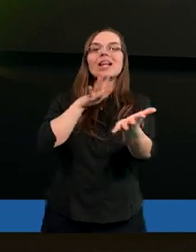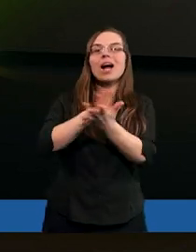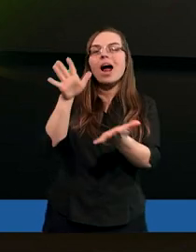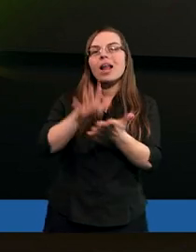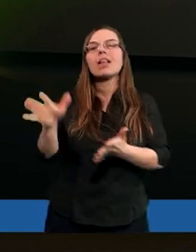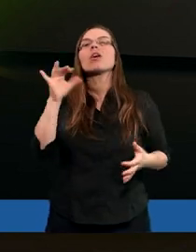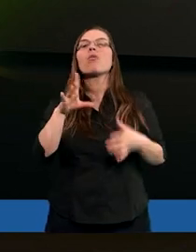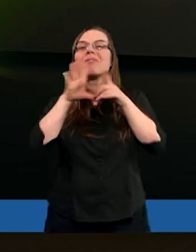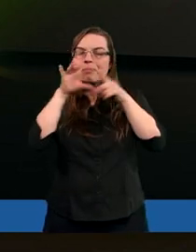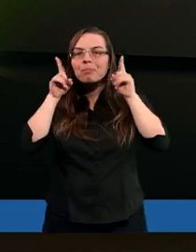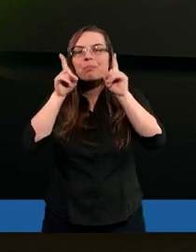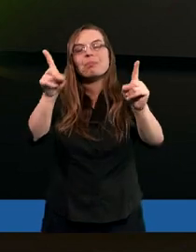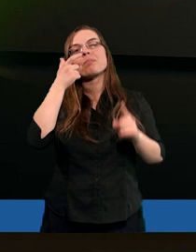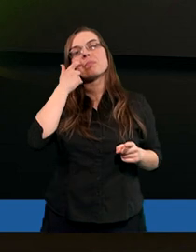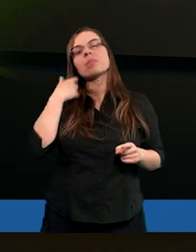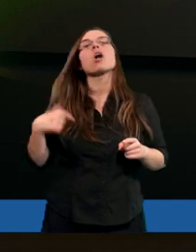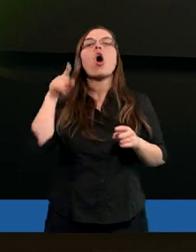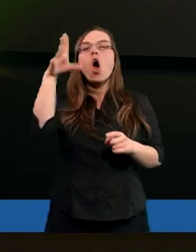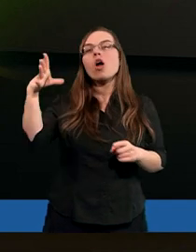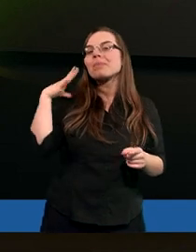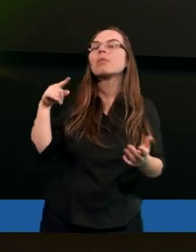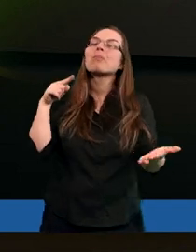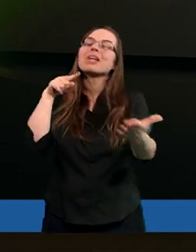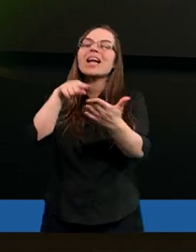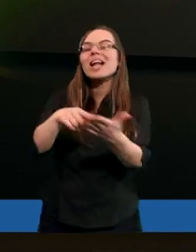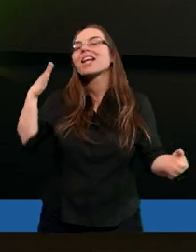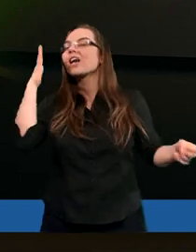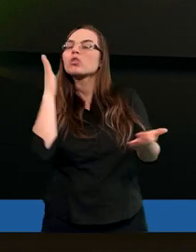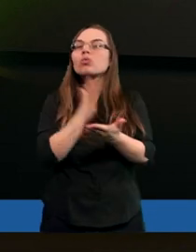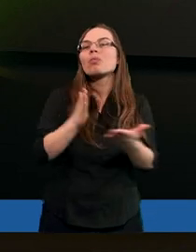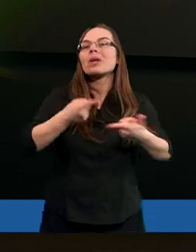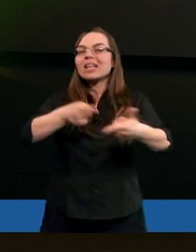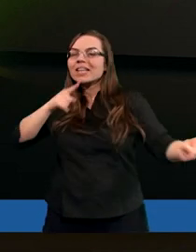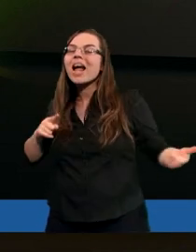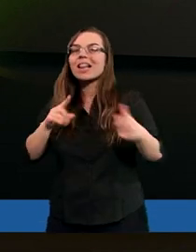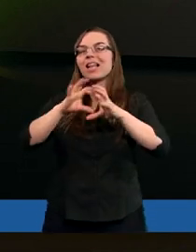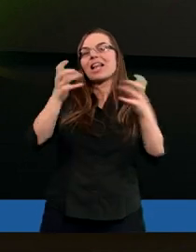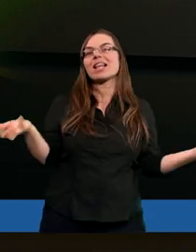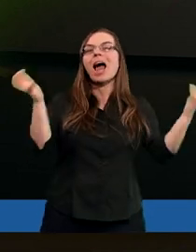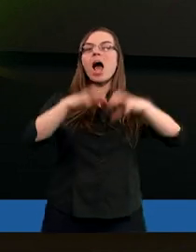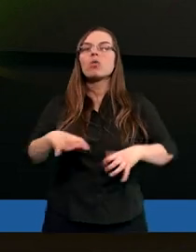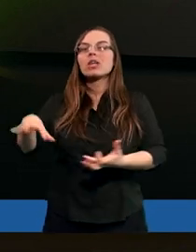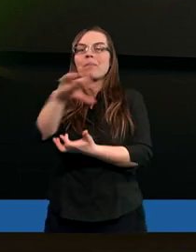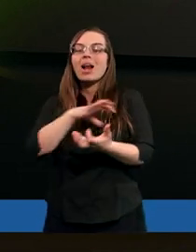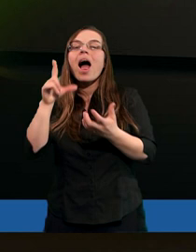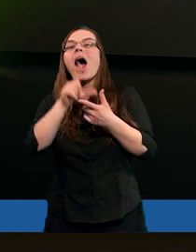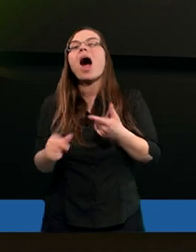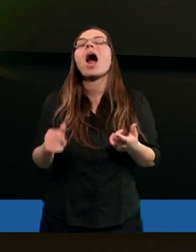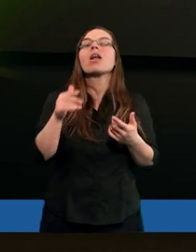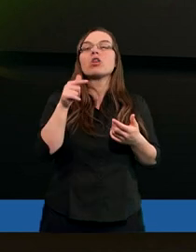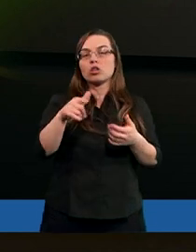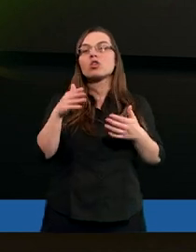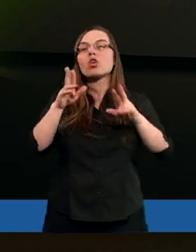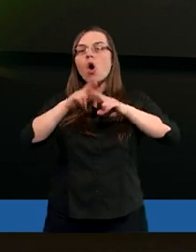wprawdzie był on na to przeznaczony już przed założeniem świata, ale obawiony